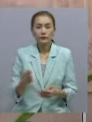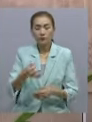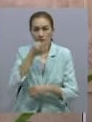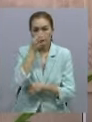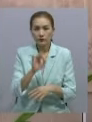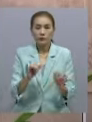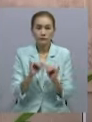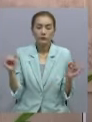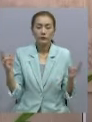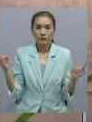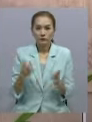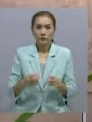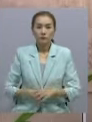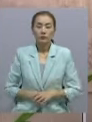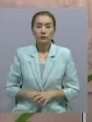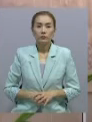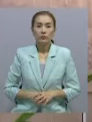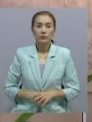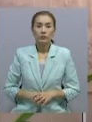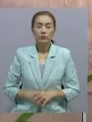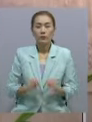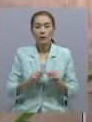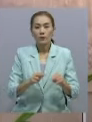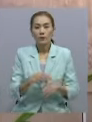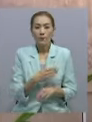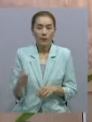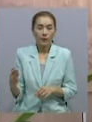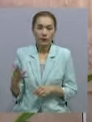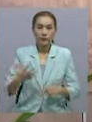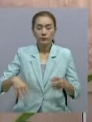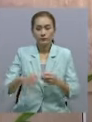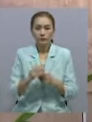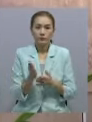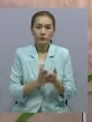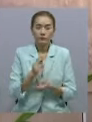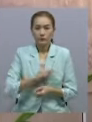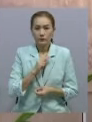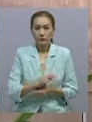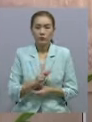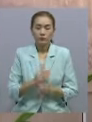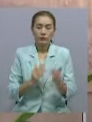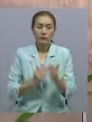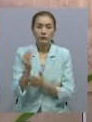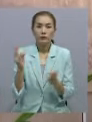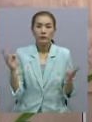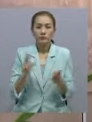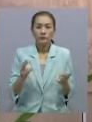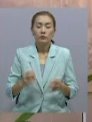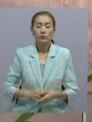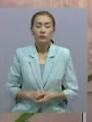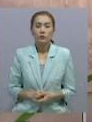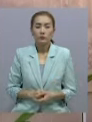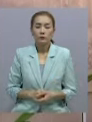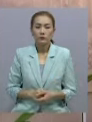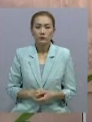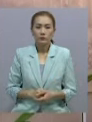тәжірибелерін кеңінен насихаттау, жалпы мұғалім дейтін ұстаздың қызметін, еңбегін жоғары бағалау. Ұлы мағжан